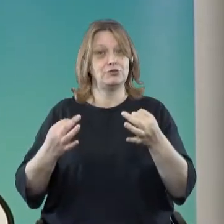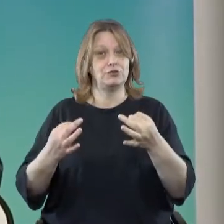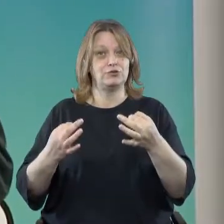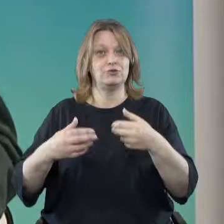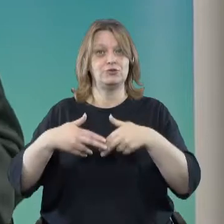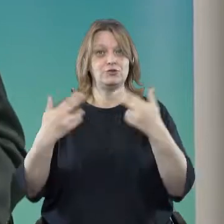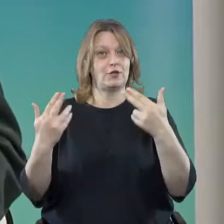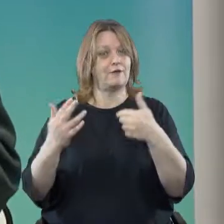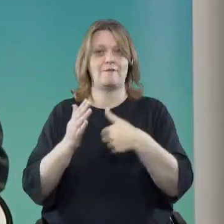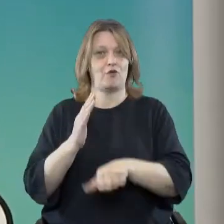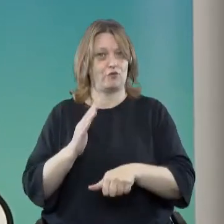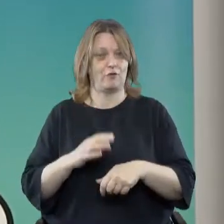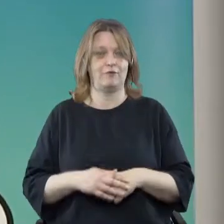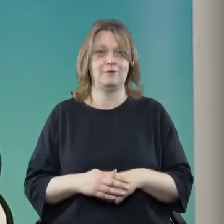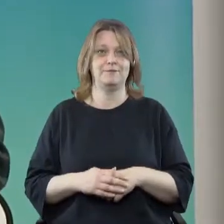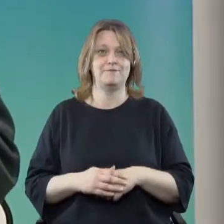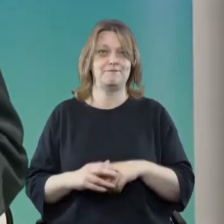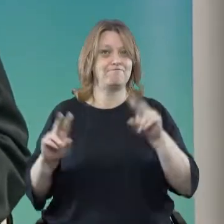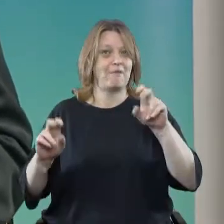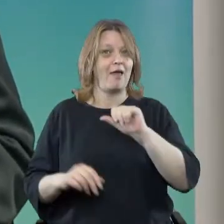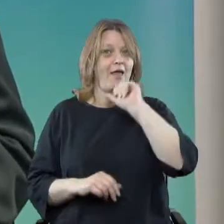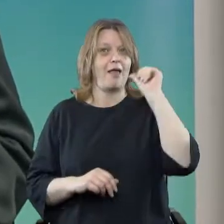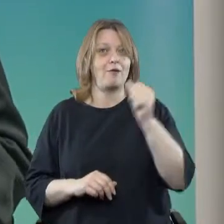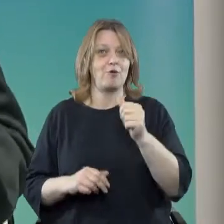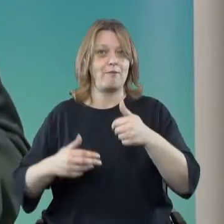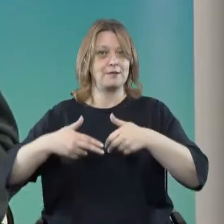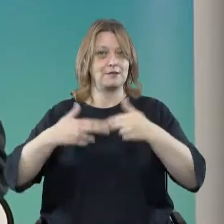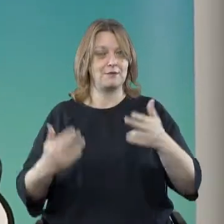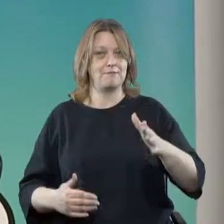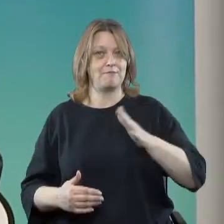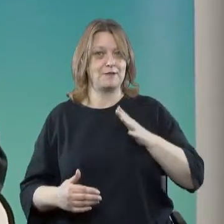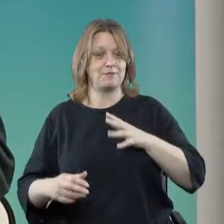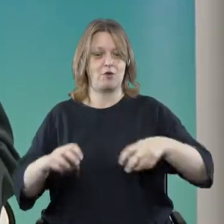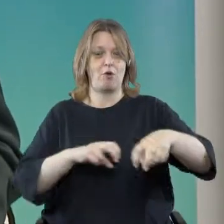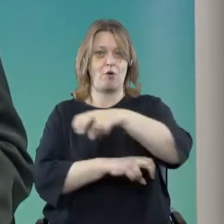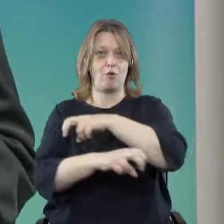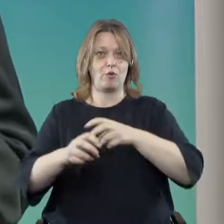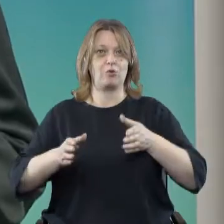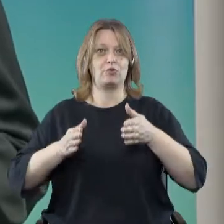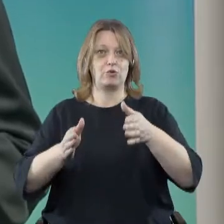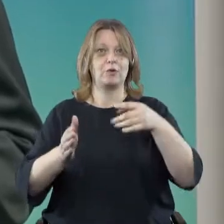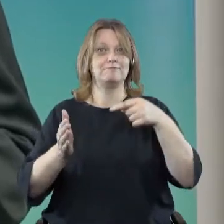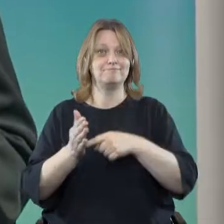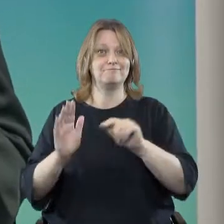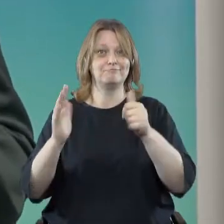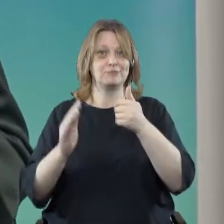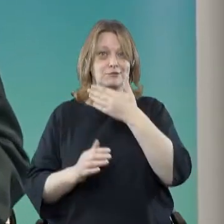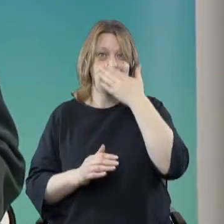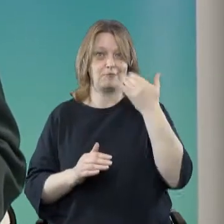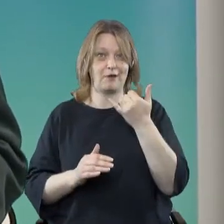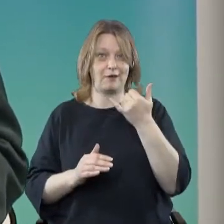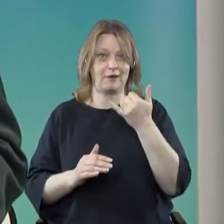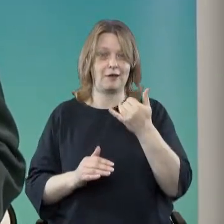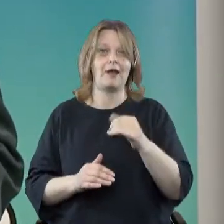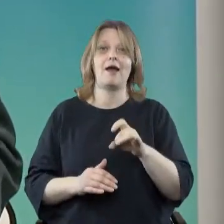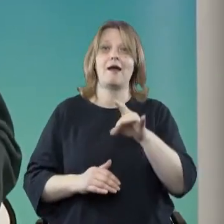dzień. Europejski Dzień Bezpieczeństwa Ruchu Drogowego, który przypada w dniu 6 maja. Inspekcja